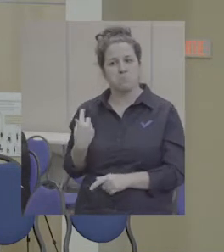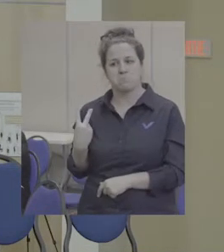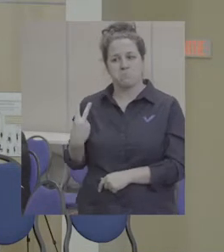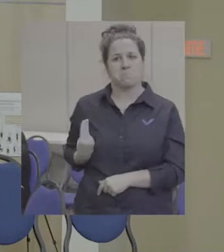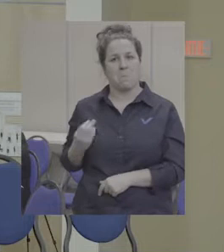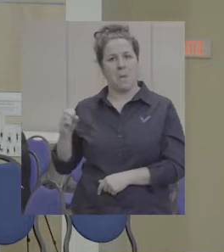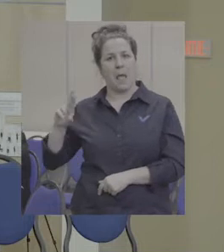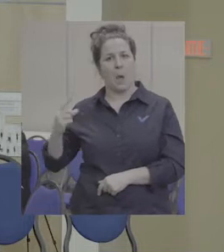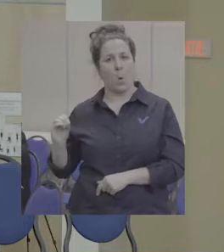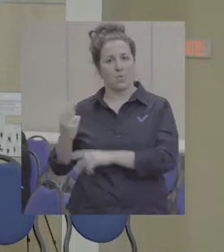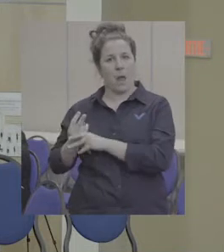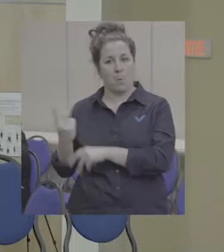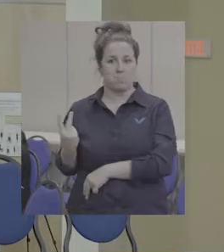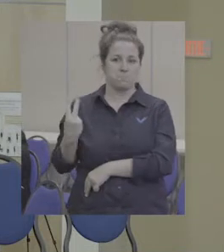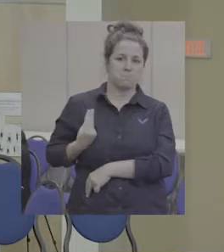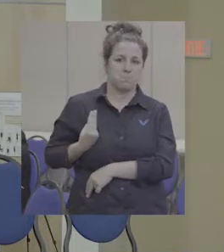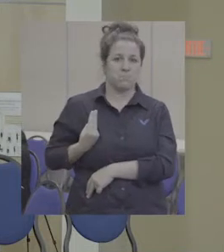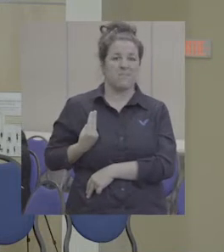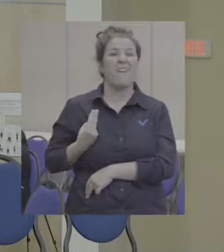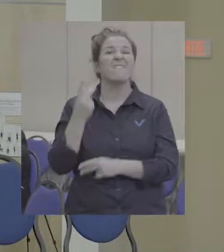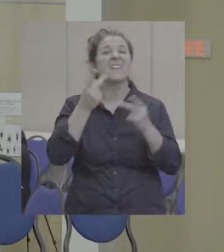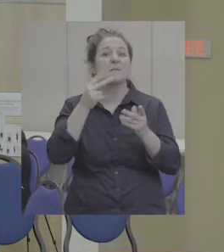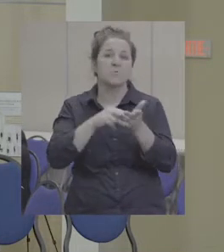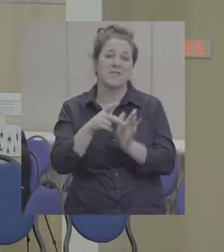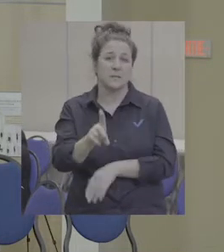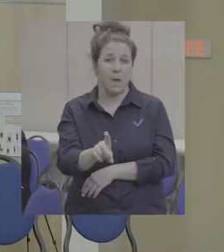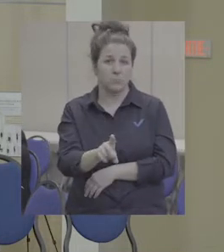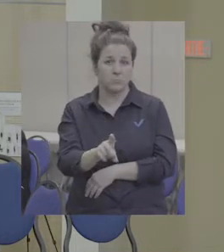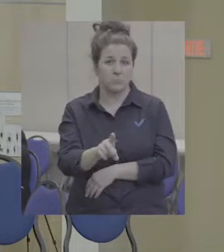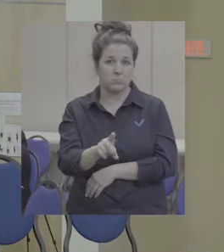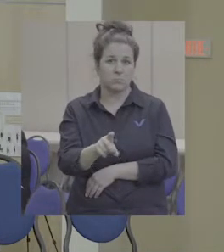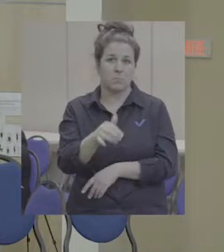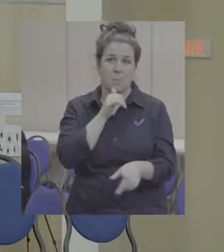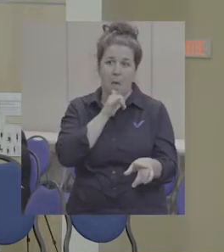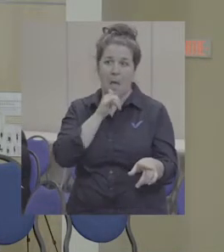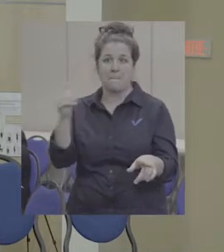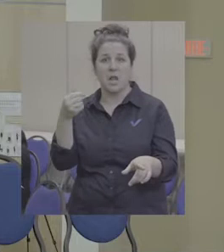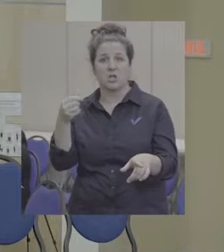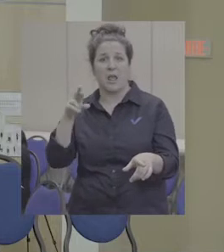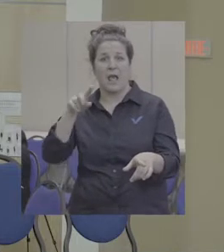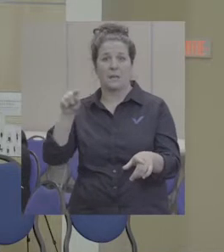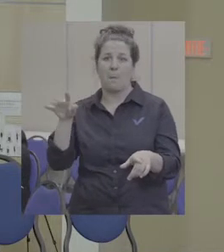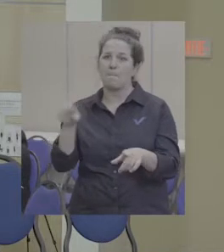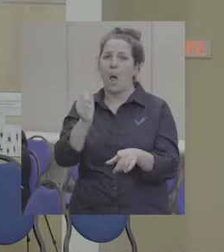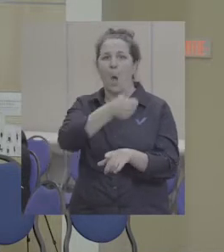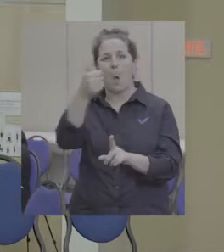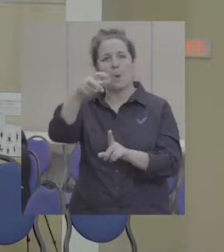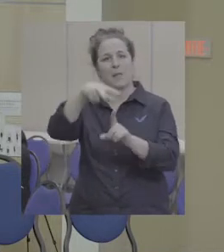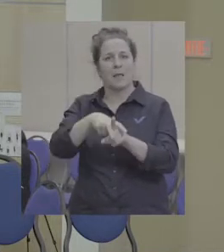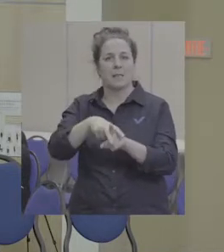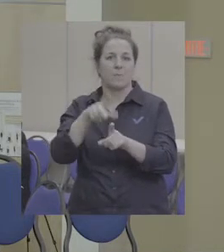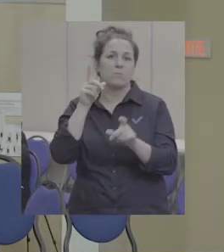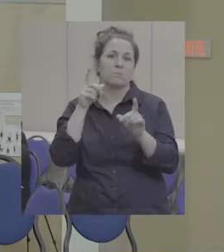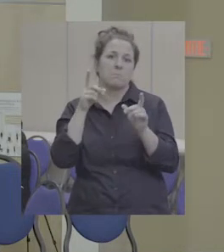ergothérapeute. Et comme la visite doit avoir lieu un dimanche, j'appelle la GRT et je prends un autre rendez-vous pour